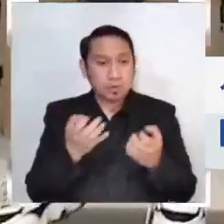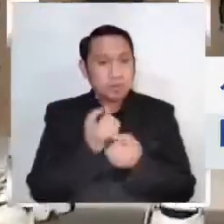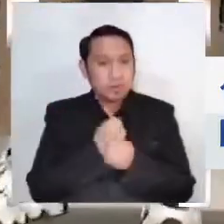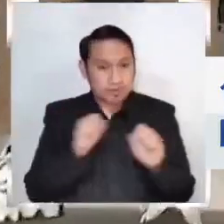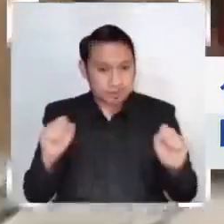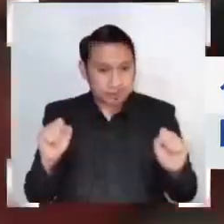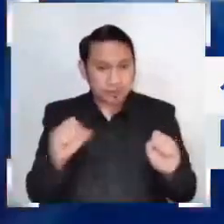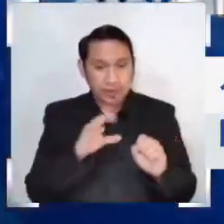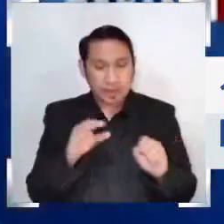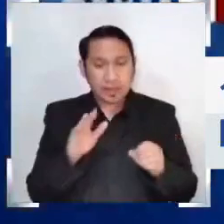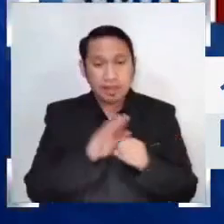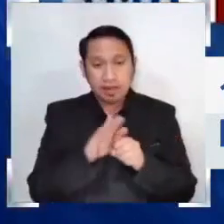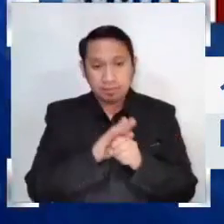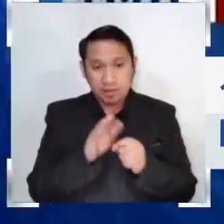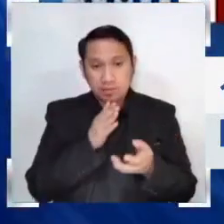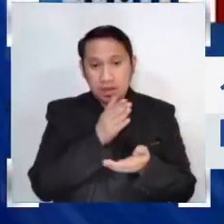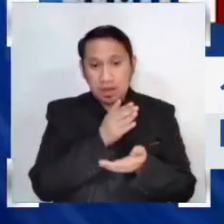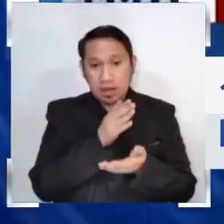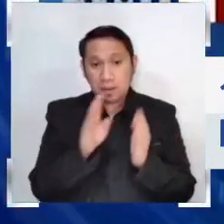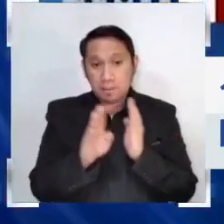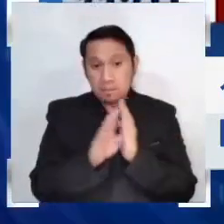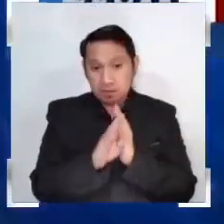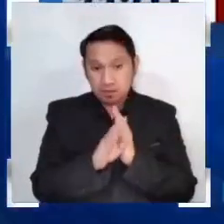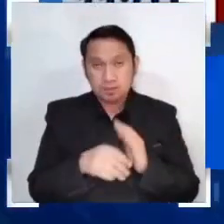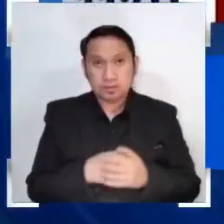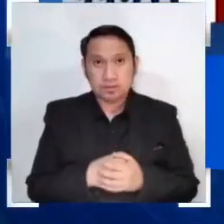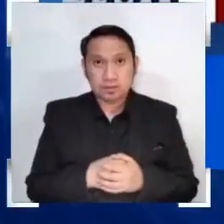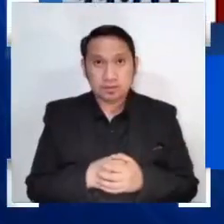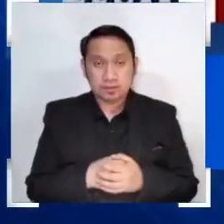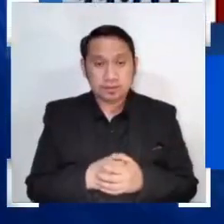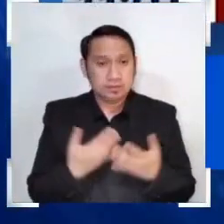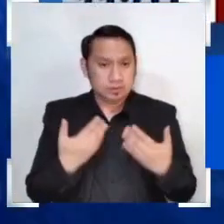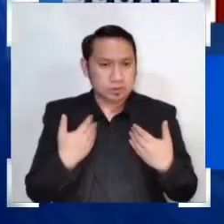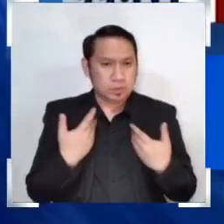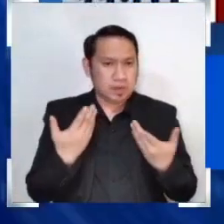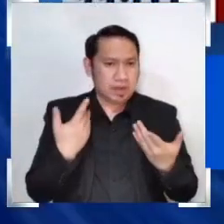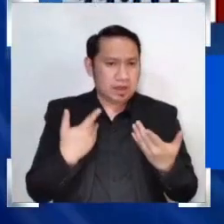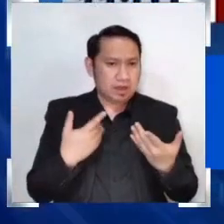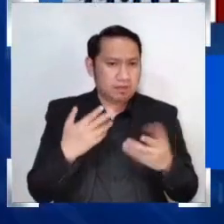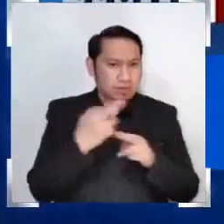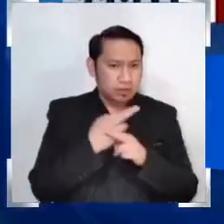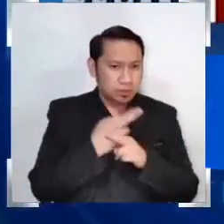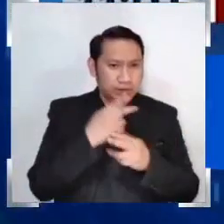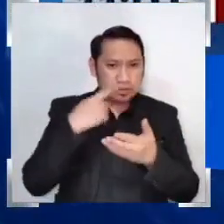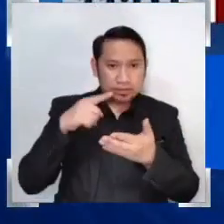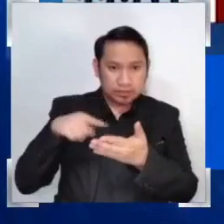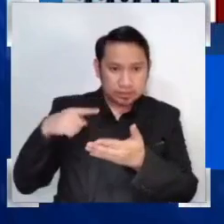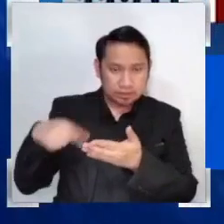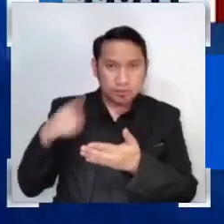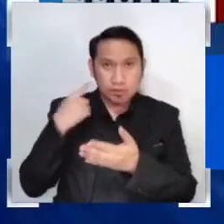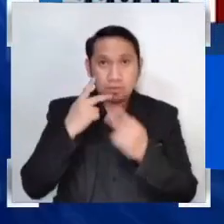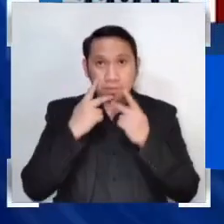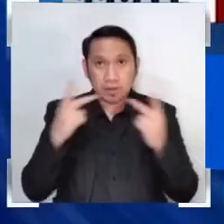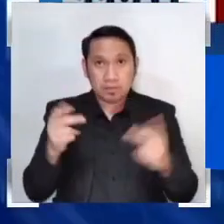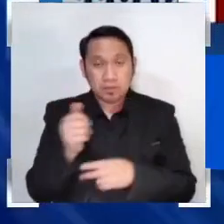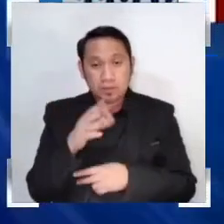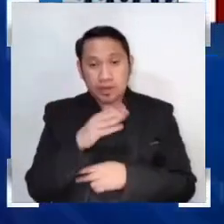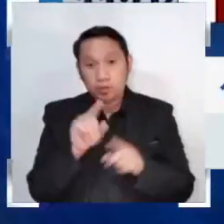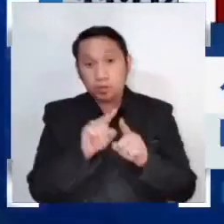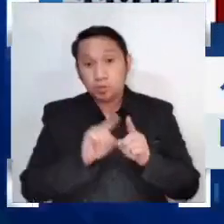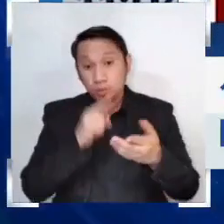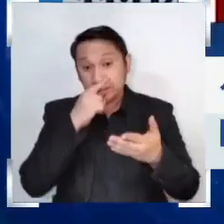bus na bibiyahe. Sila po yung magsasagawa ng mga random checks, no, sa ating mga roadworthiness ng mga pampublikong sasakyan. At checkin din po nila